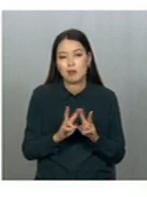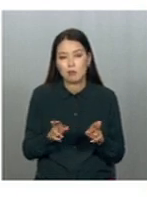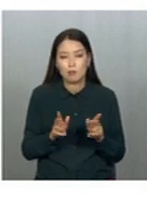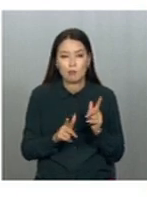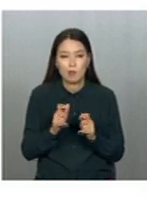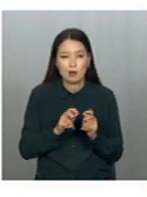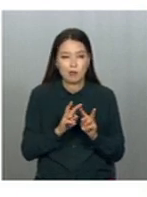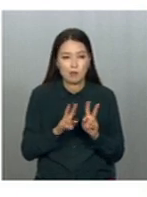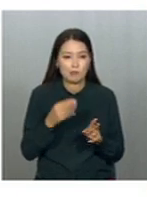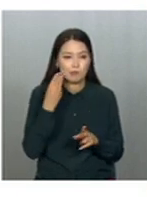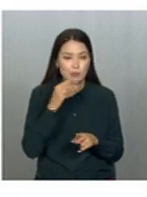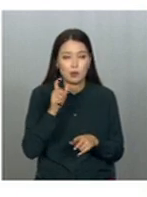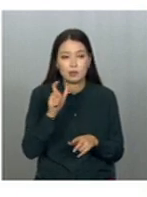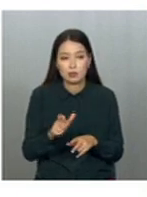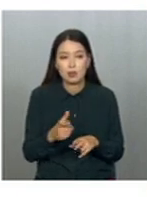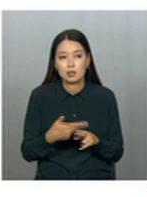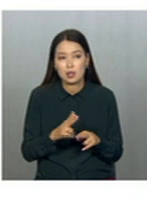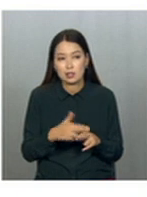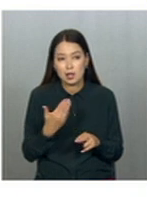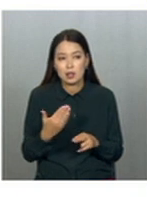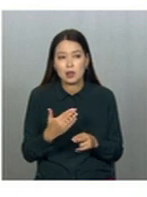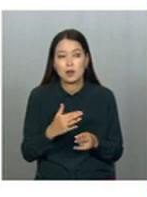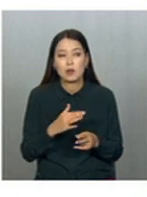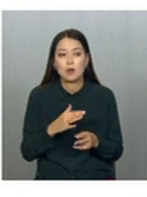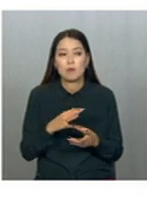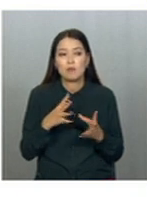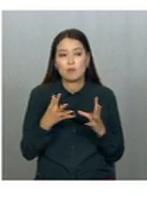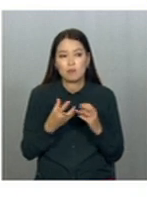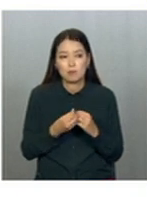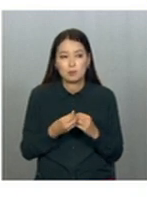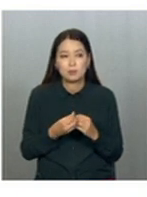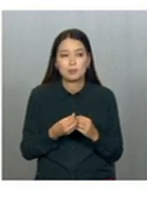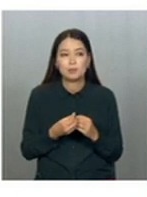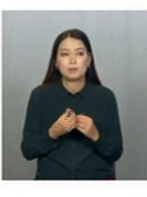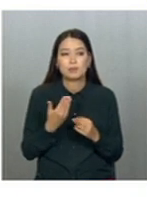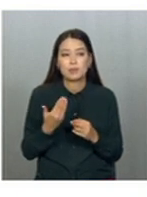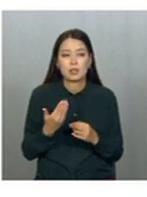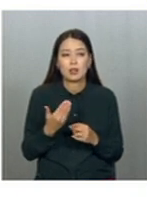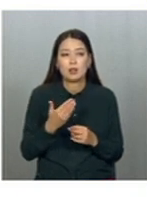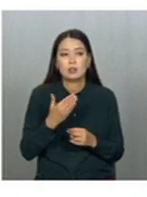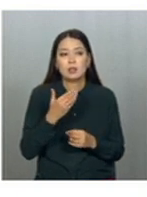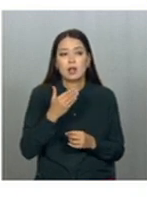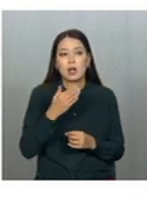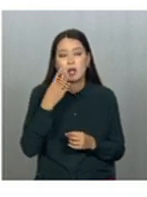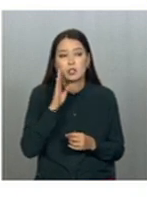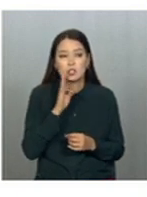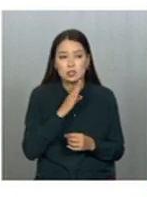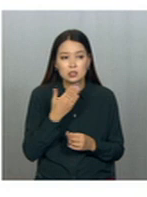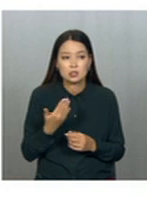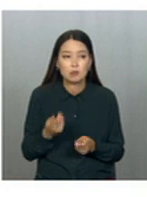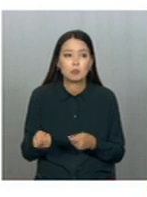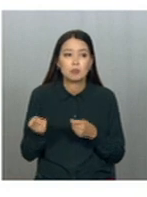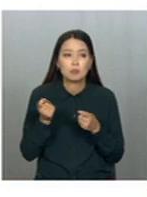Ол аз дегендей, құла қайың тегене боп мұнау келді деп, әкесін деп келген сәруарды да өз қарамағына